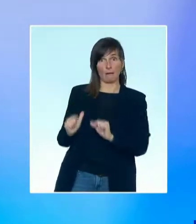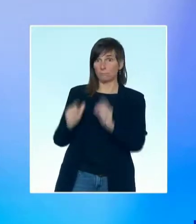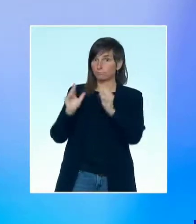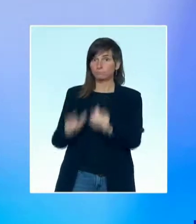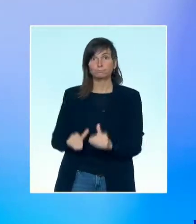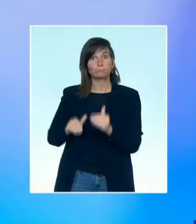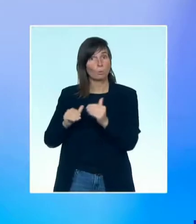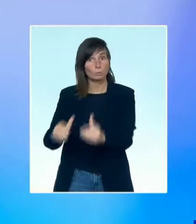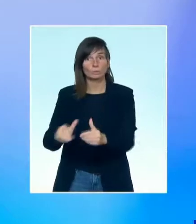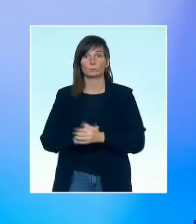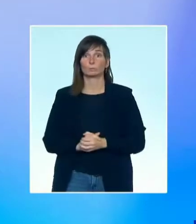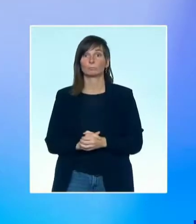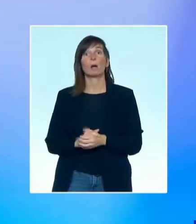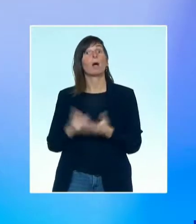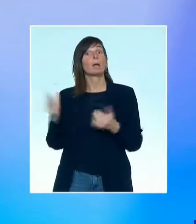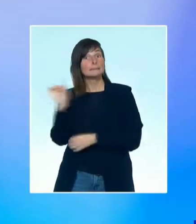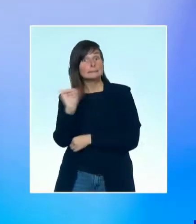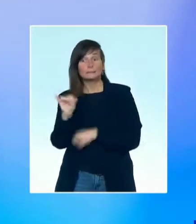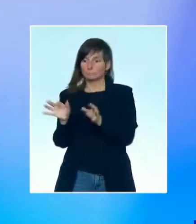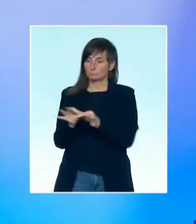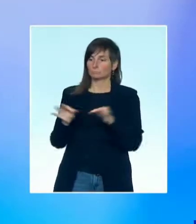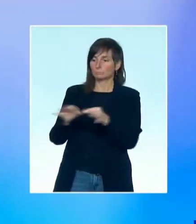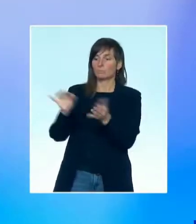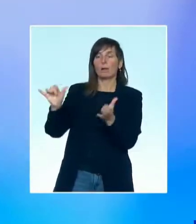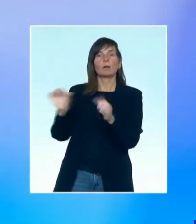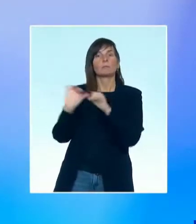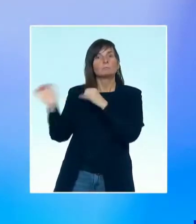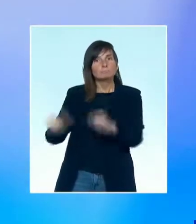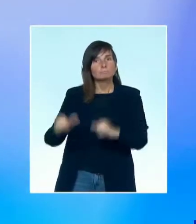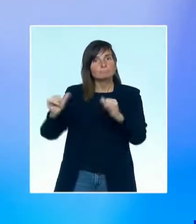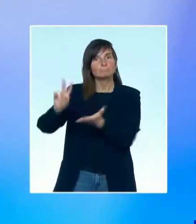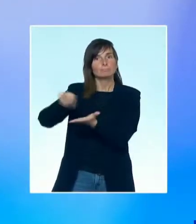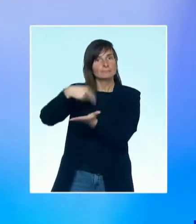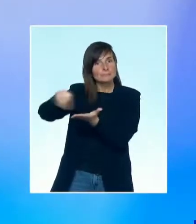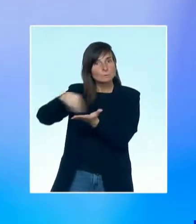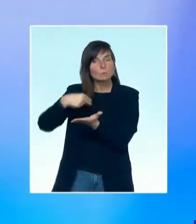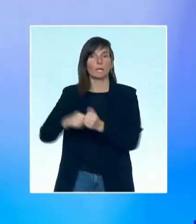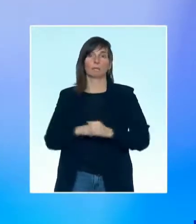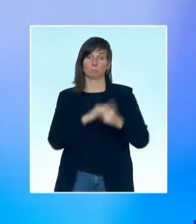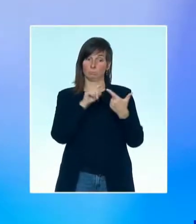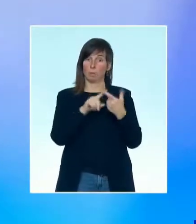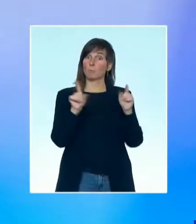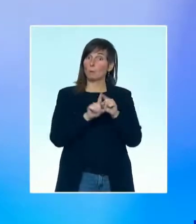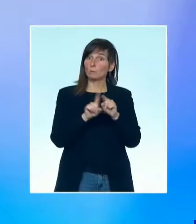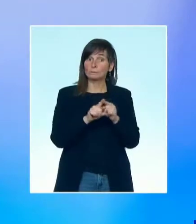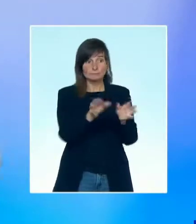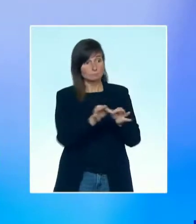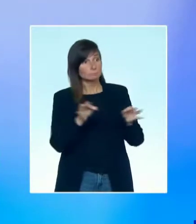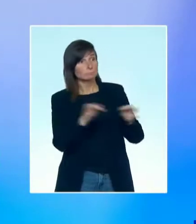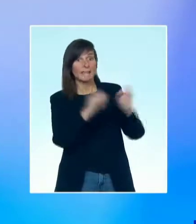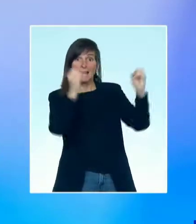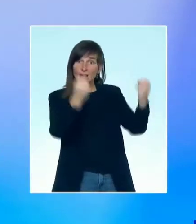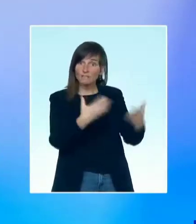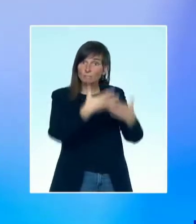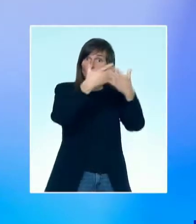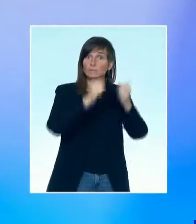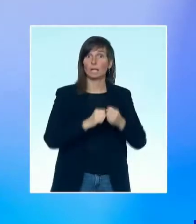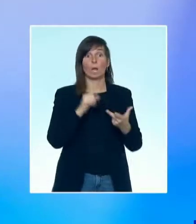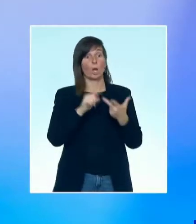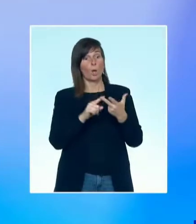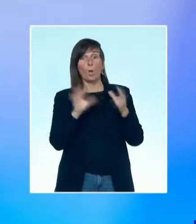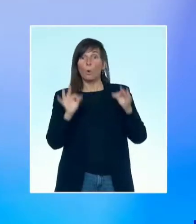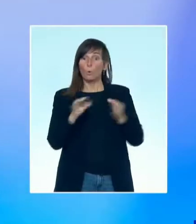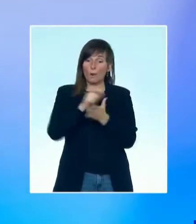nécessaire. C'est vrai évidemment des discothèques dont je viens de parler, mais aussi des secteurs de l'événementiel ou encore des